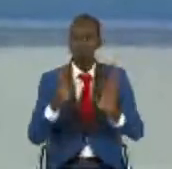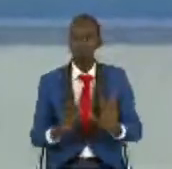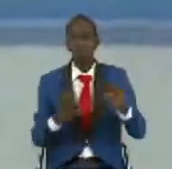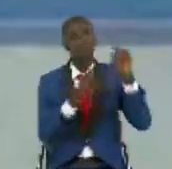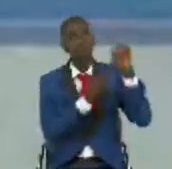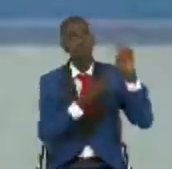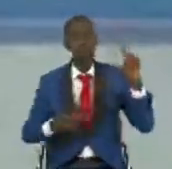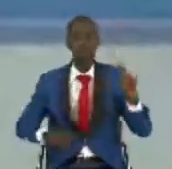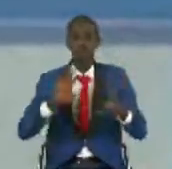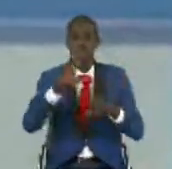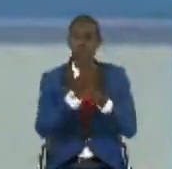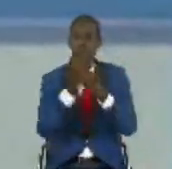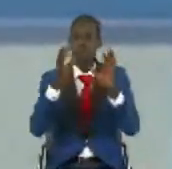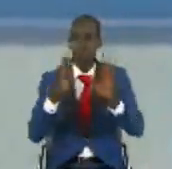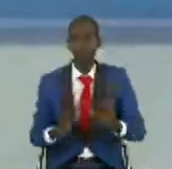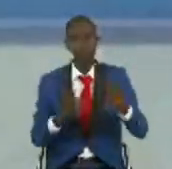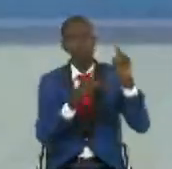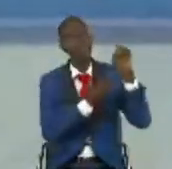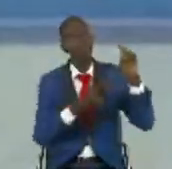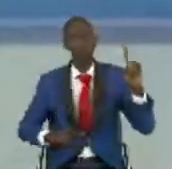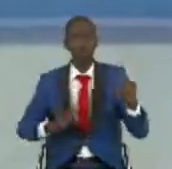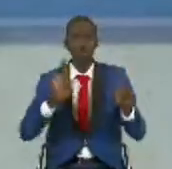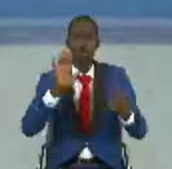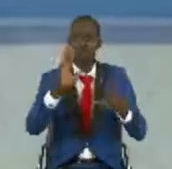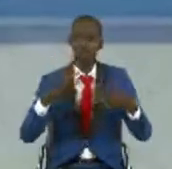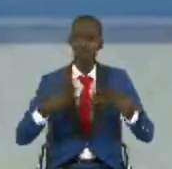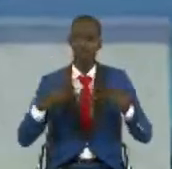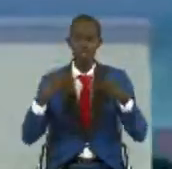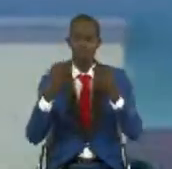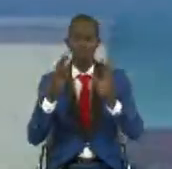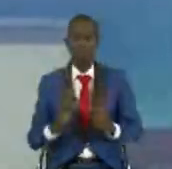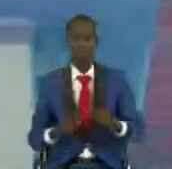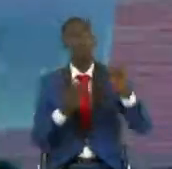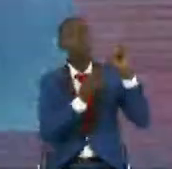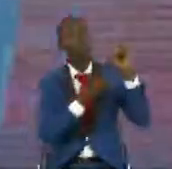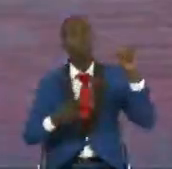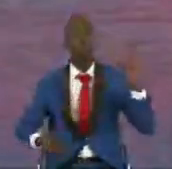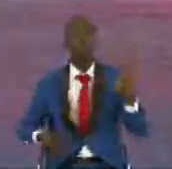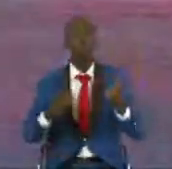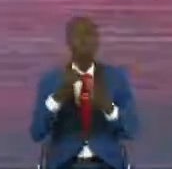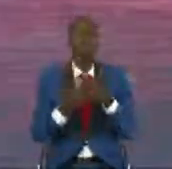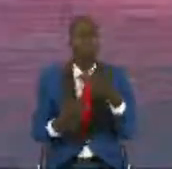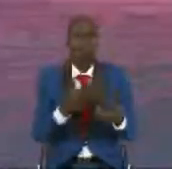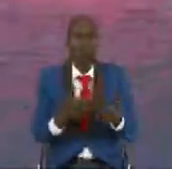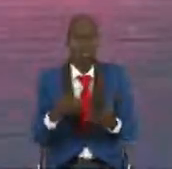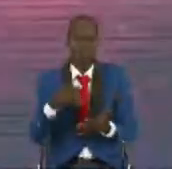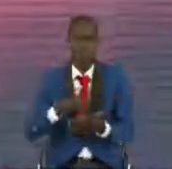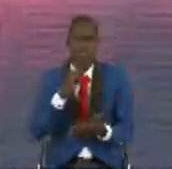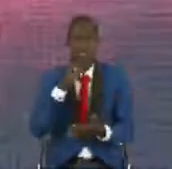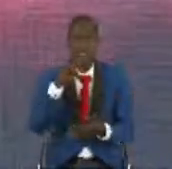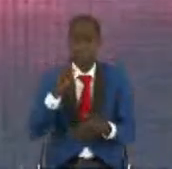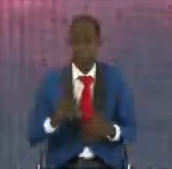ton Sauveur. Je suis l'Éternel, ton Guérisseur. Je suis l'Éternel. Et tout ce dont tu as besoin ce